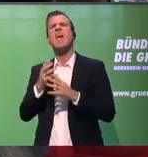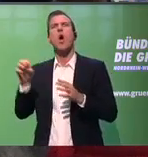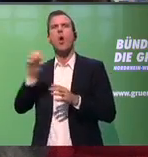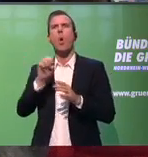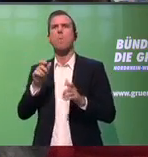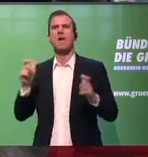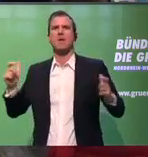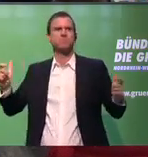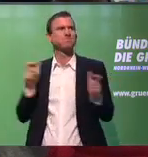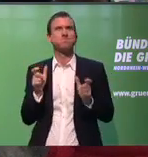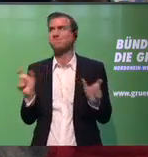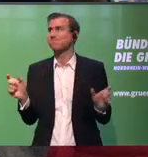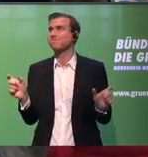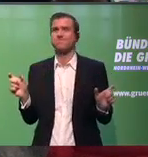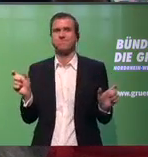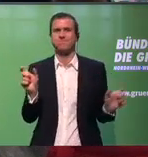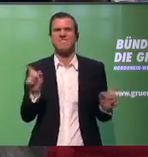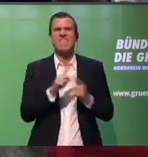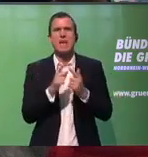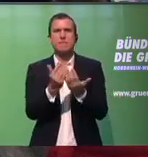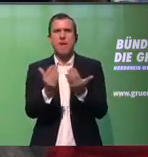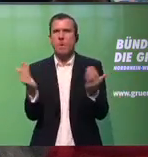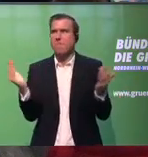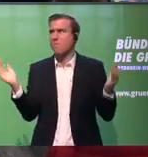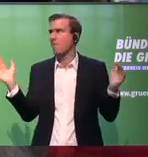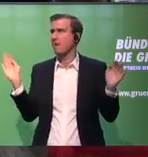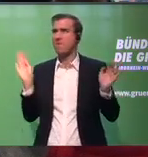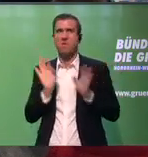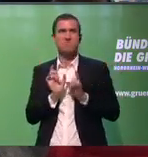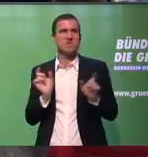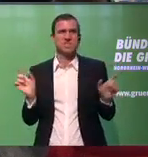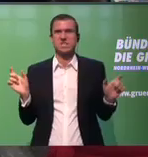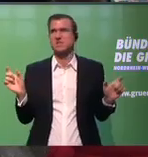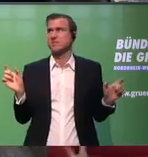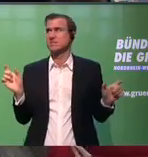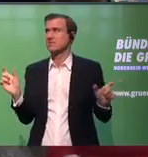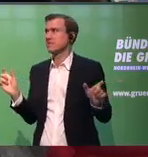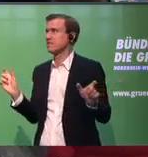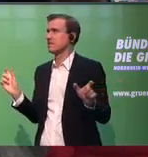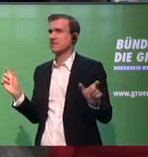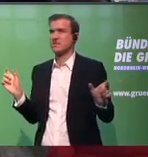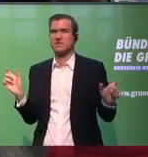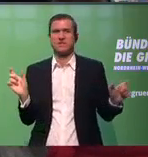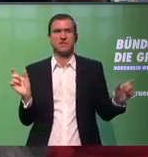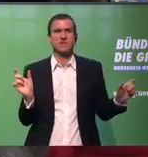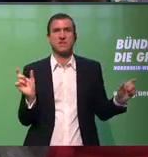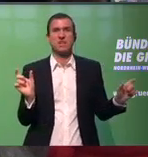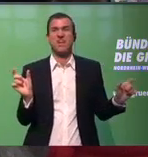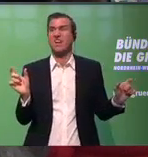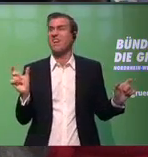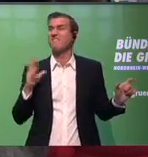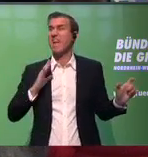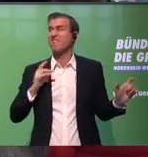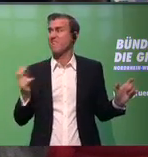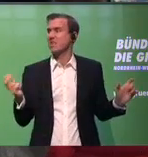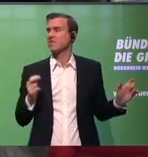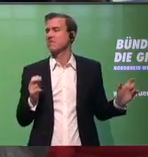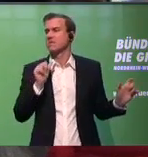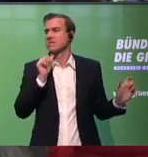Europa, die sich einmauert und letztlich so gut wie niemanden freiwillig reinlässt.